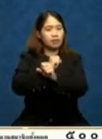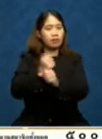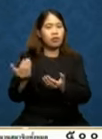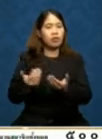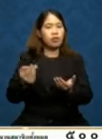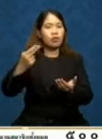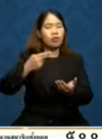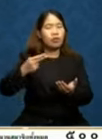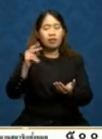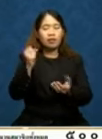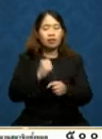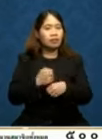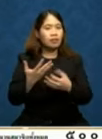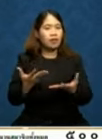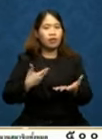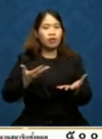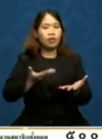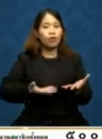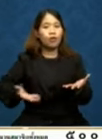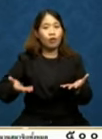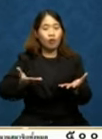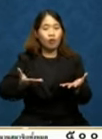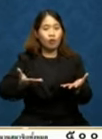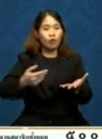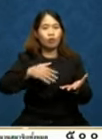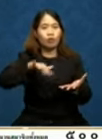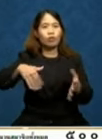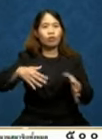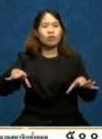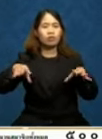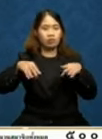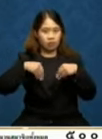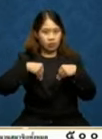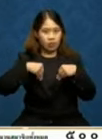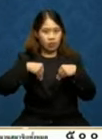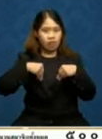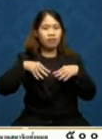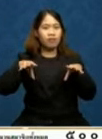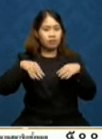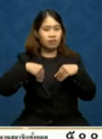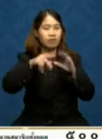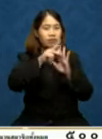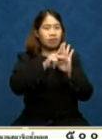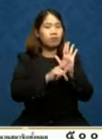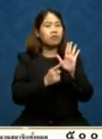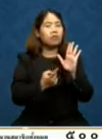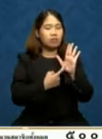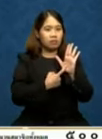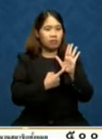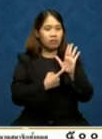นะครับขอให้เรานะครับร่วมกันรับหลักการนะครับเห็นชอบในกฎหมายนี้เถอะครับ